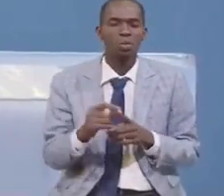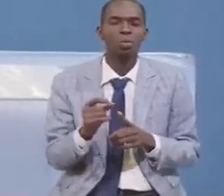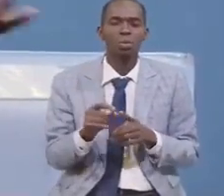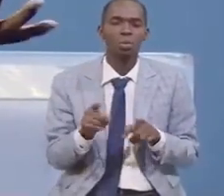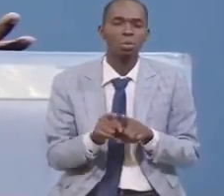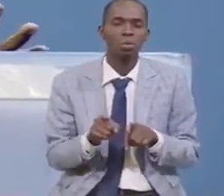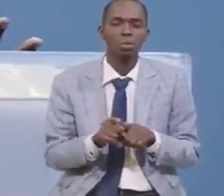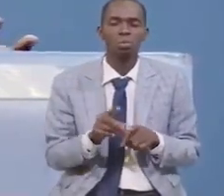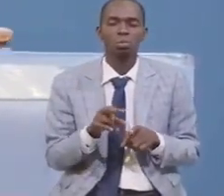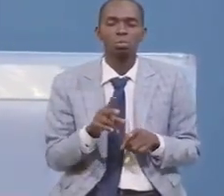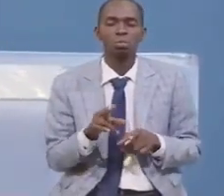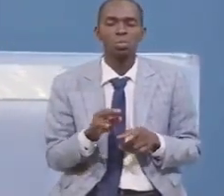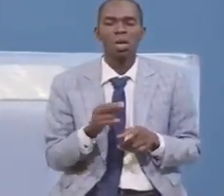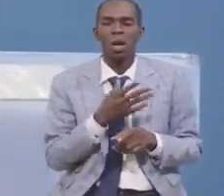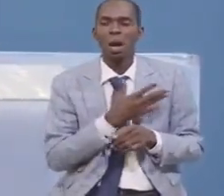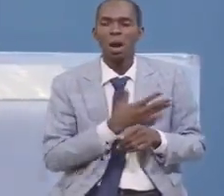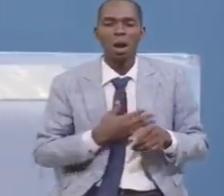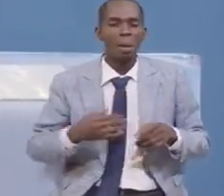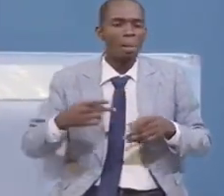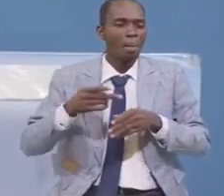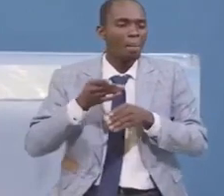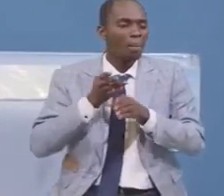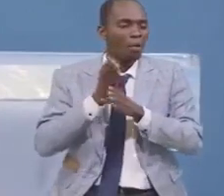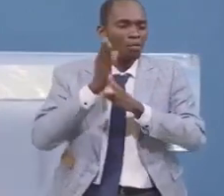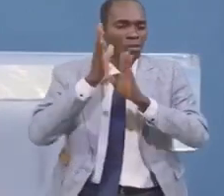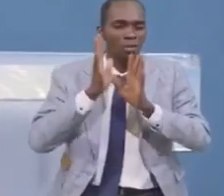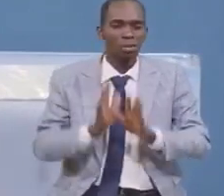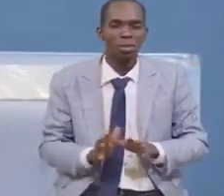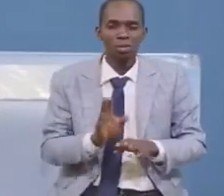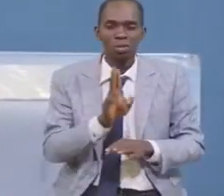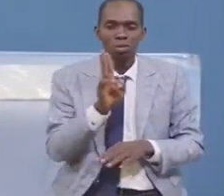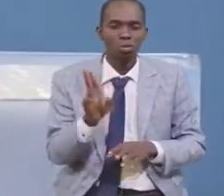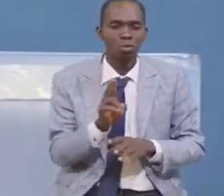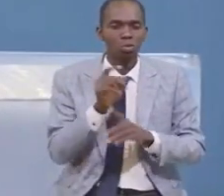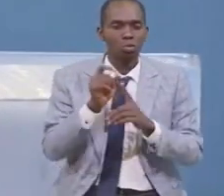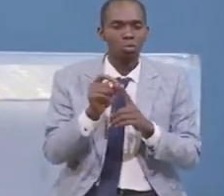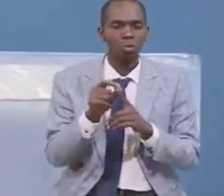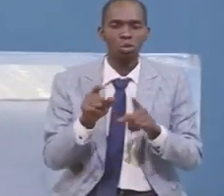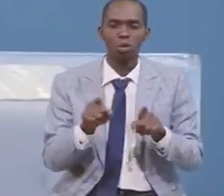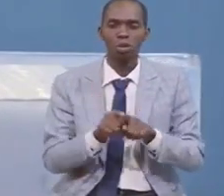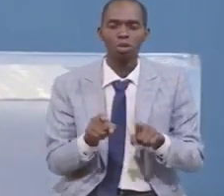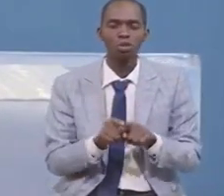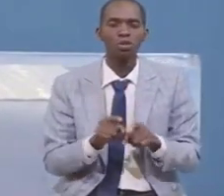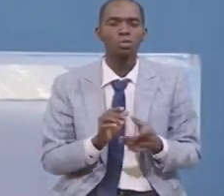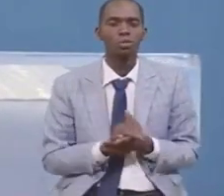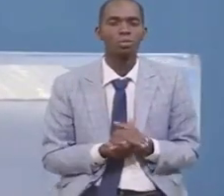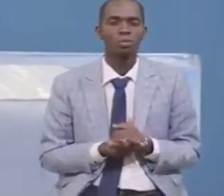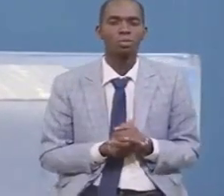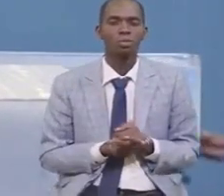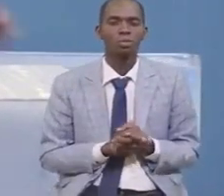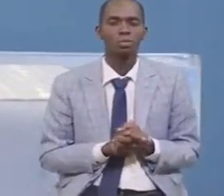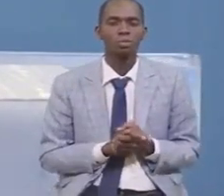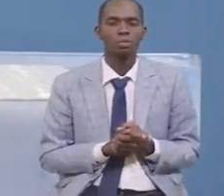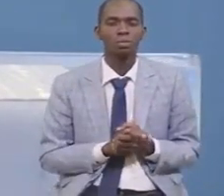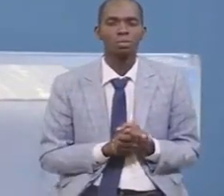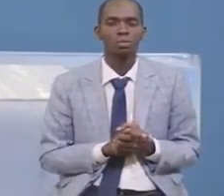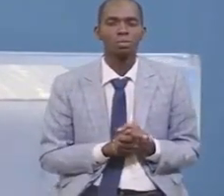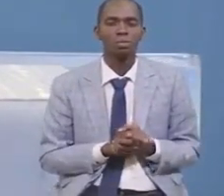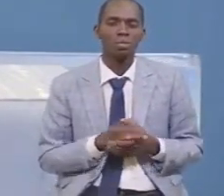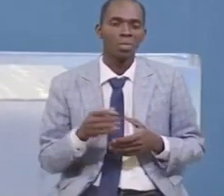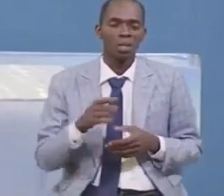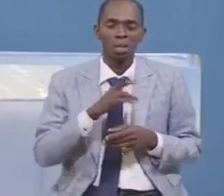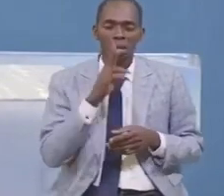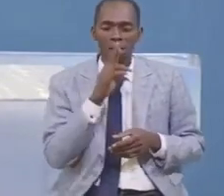వాక్కునే మాట్లాడాలి. Our professionals use words. వృత్తిరీత్యా మంచి పనులు చేసేవారు కూడా మాటలు వినియోగించుకోవాలి.